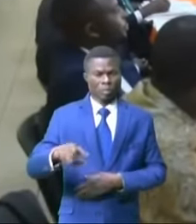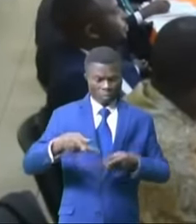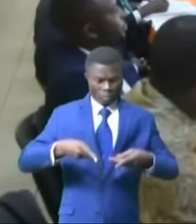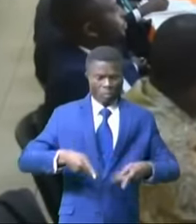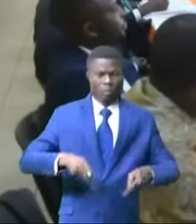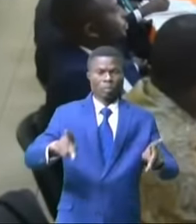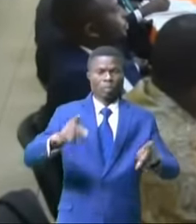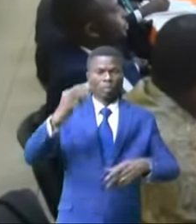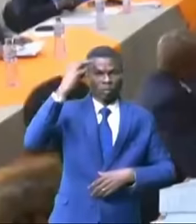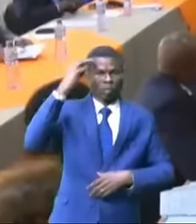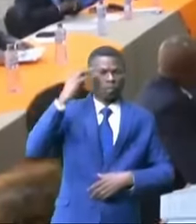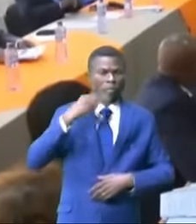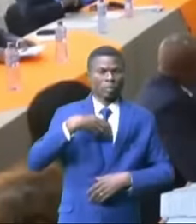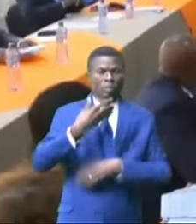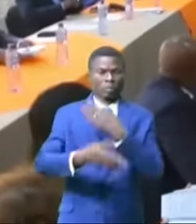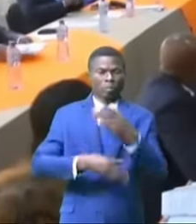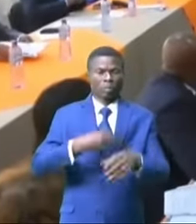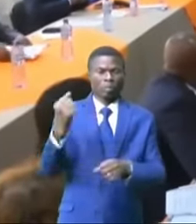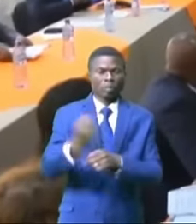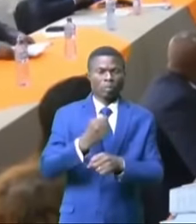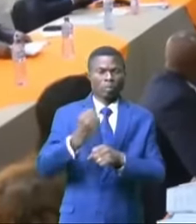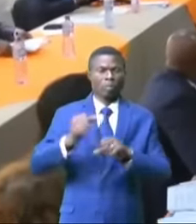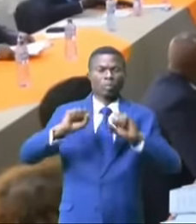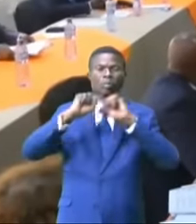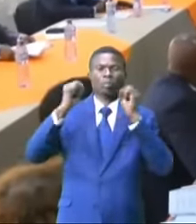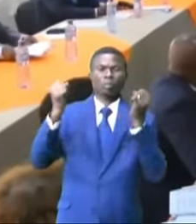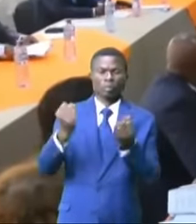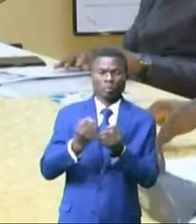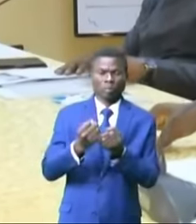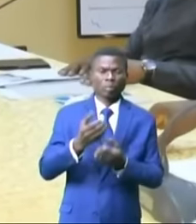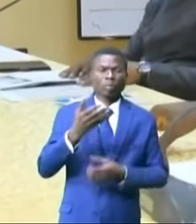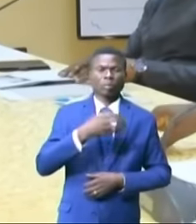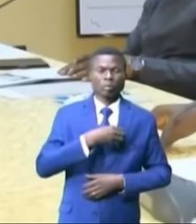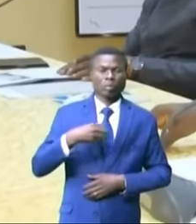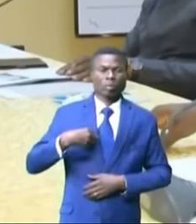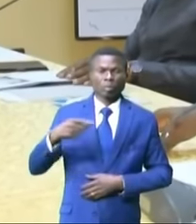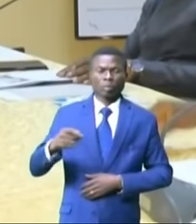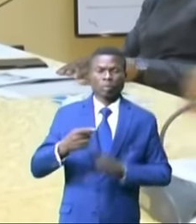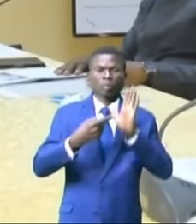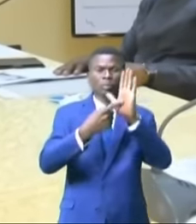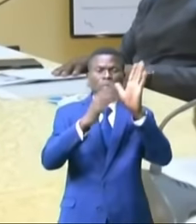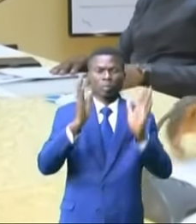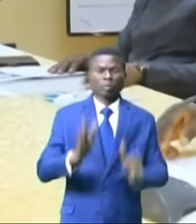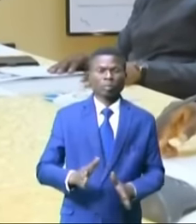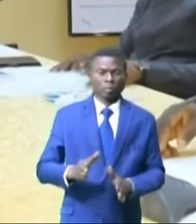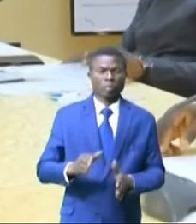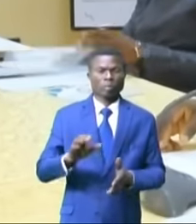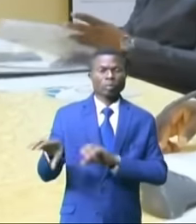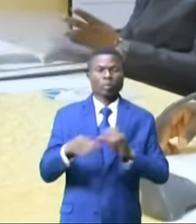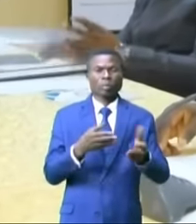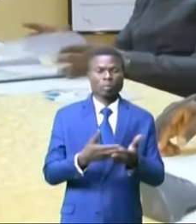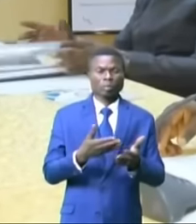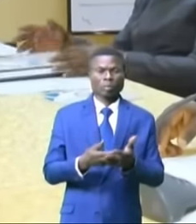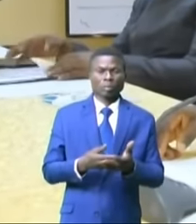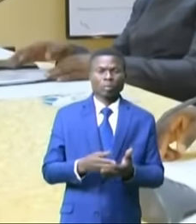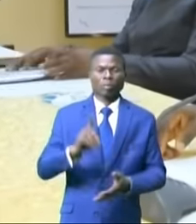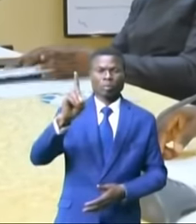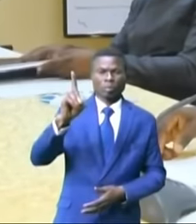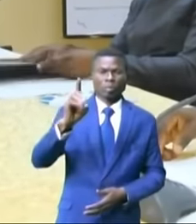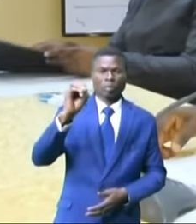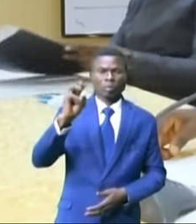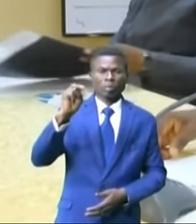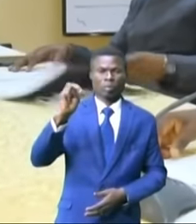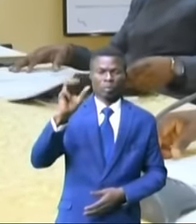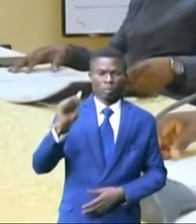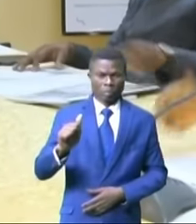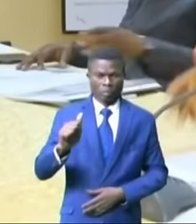houlette de la ministre de l'Emploi, Travail et Prévoyance sociale, Claudine Doucy-Moi-Kembe, représentée pour la circonstance par Donna Bagula